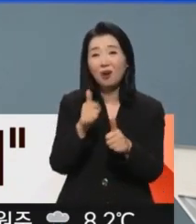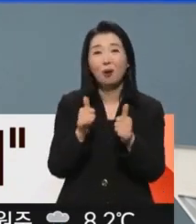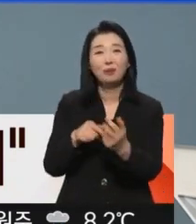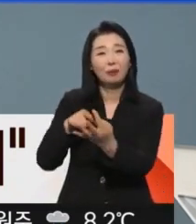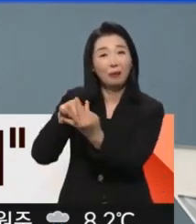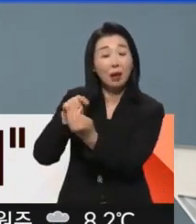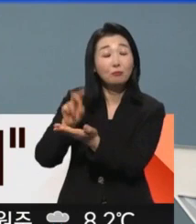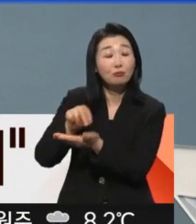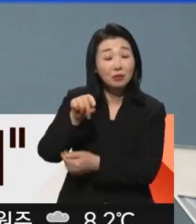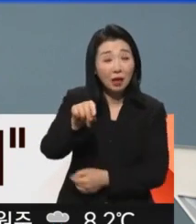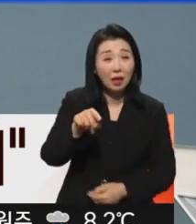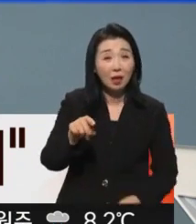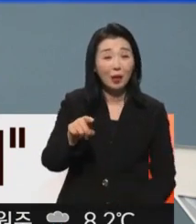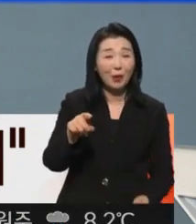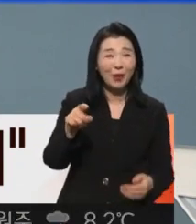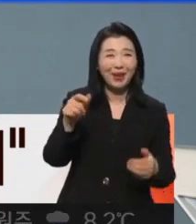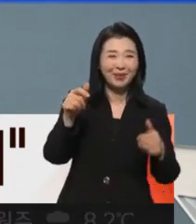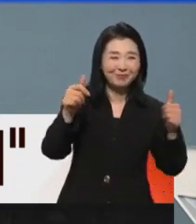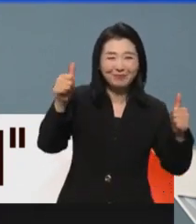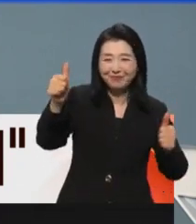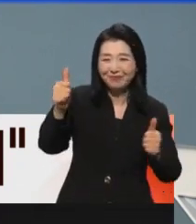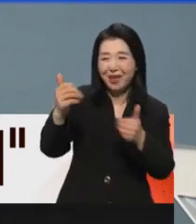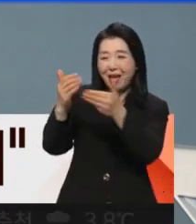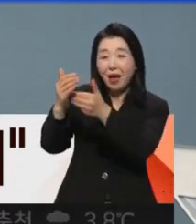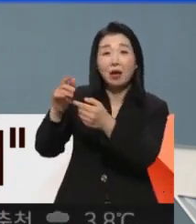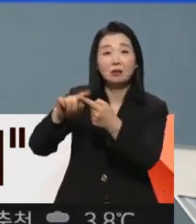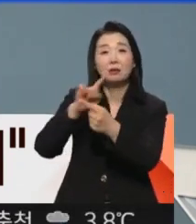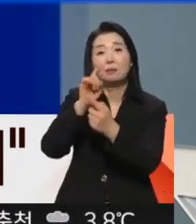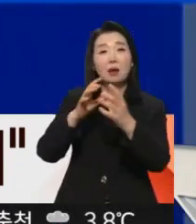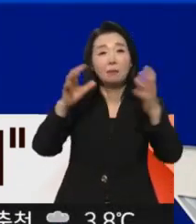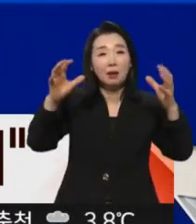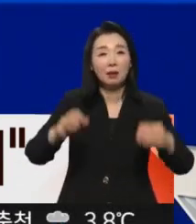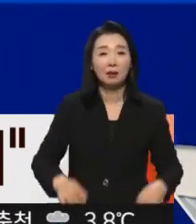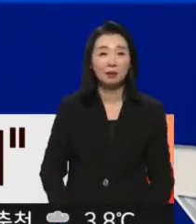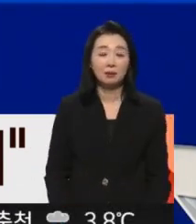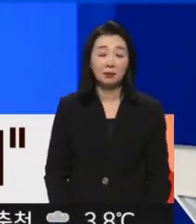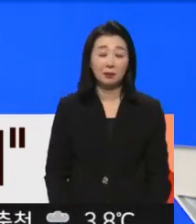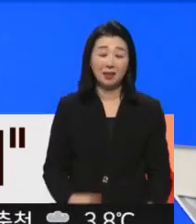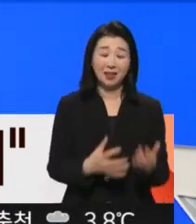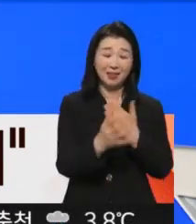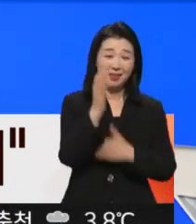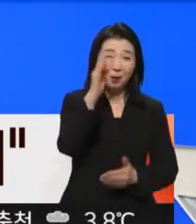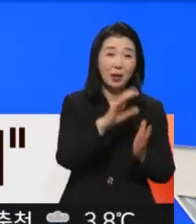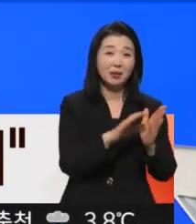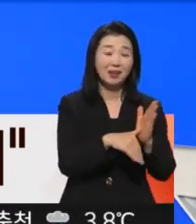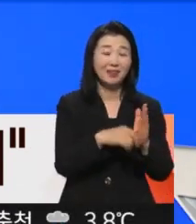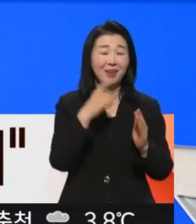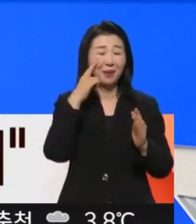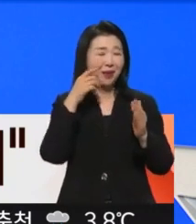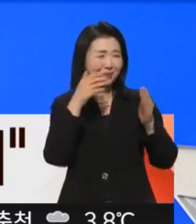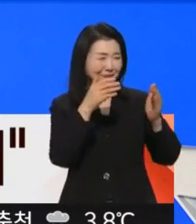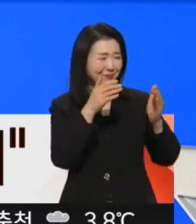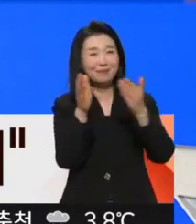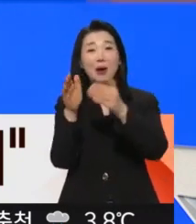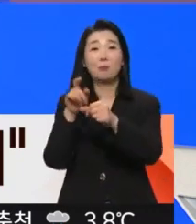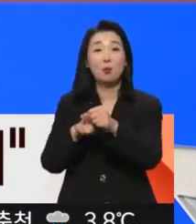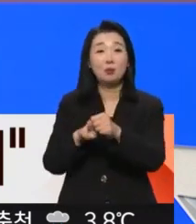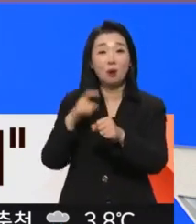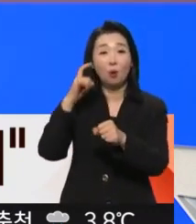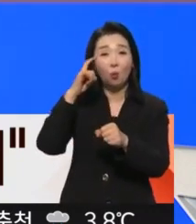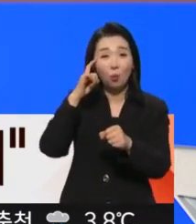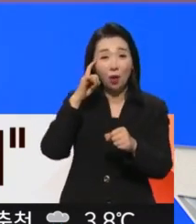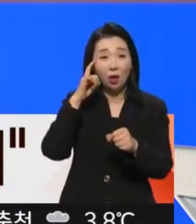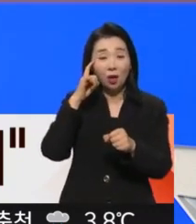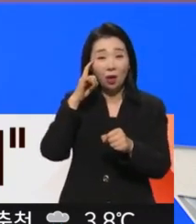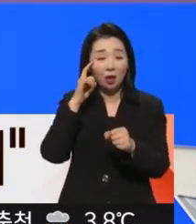제안한 발언 등을 놓고서 공방이 한창이죠. 여당은 이 대표의 신년 기자회견을 시선 돌리기 전략으로 보고 있는데요. 야당은